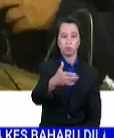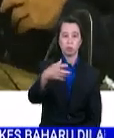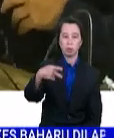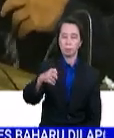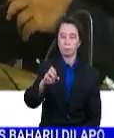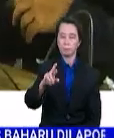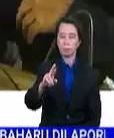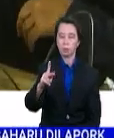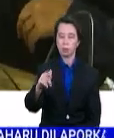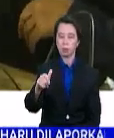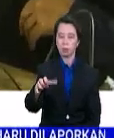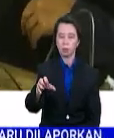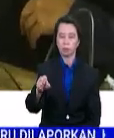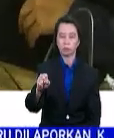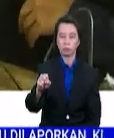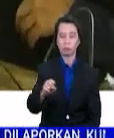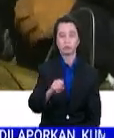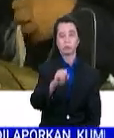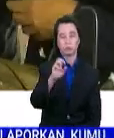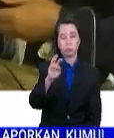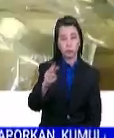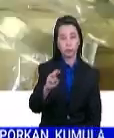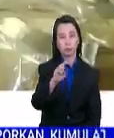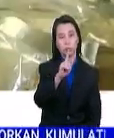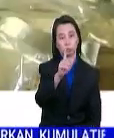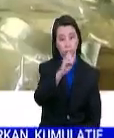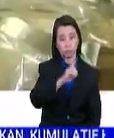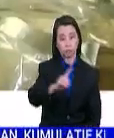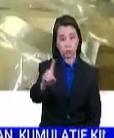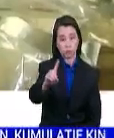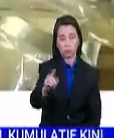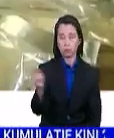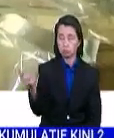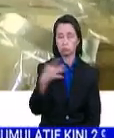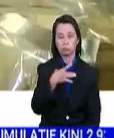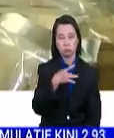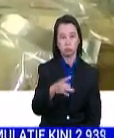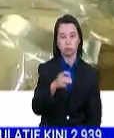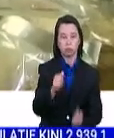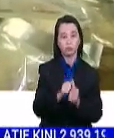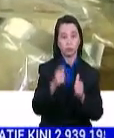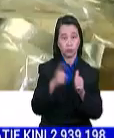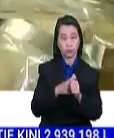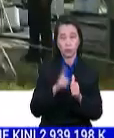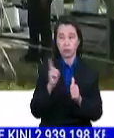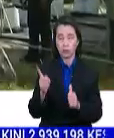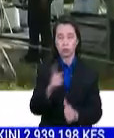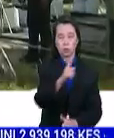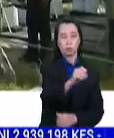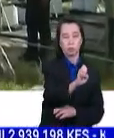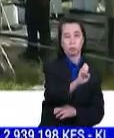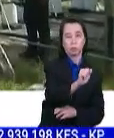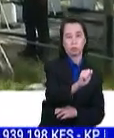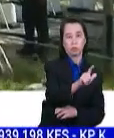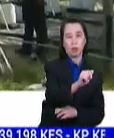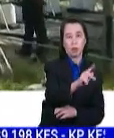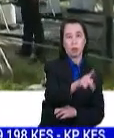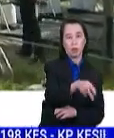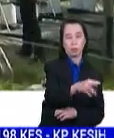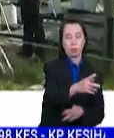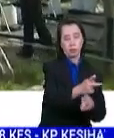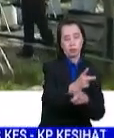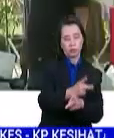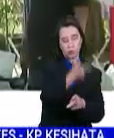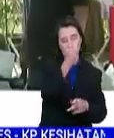perkasam seminggu. Menyingkap kembali permulaan minat ini bertapak, jelas Jalani pada mulanya telapia dan puyuh dipelihara sebagai